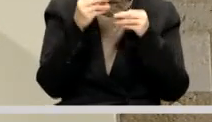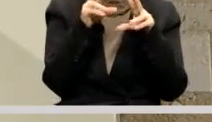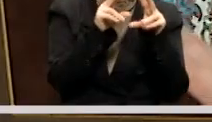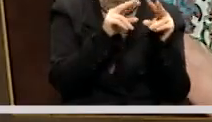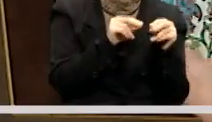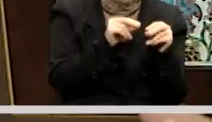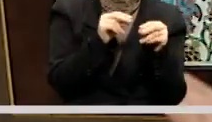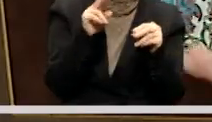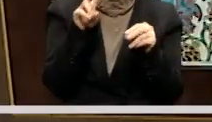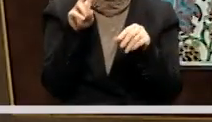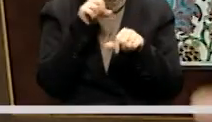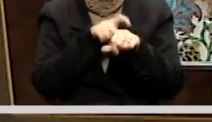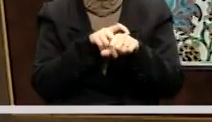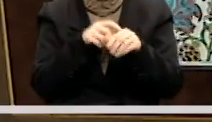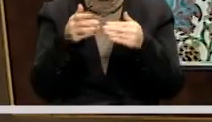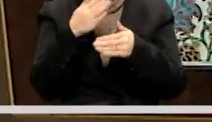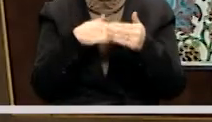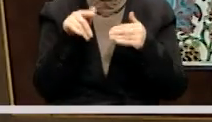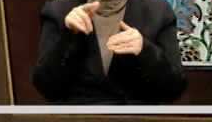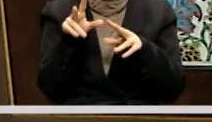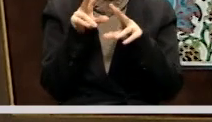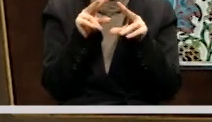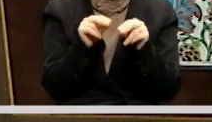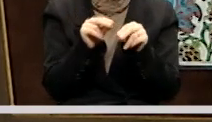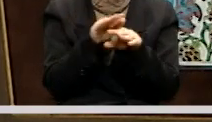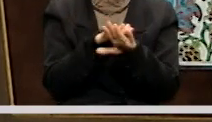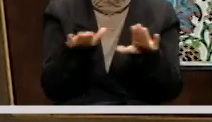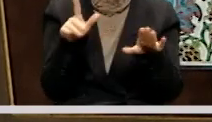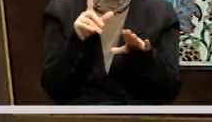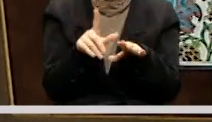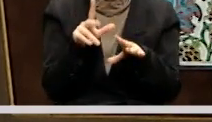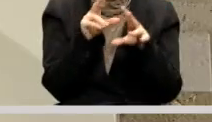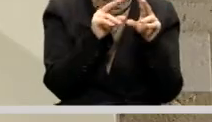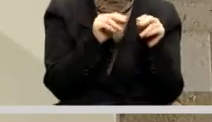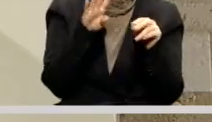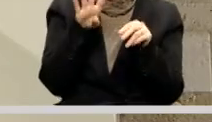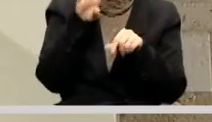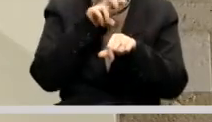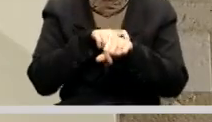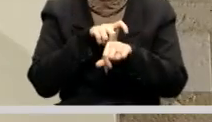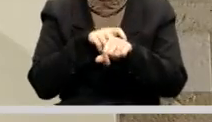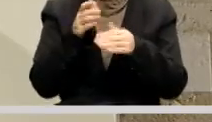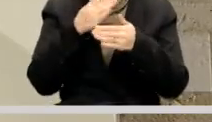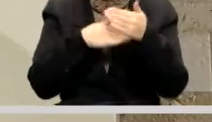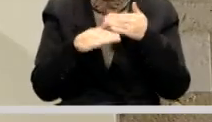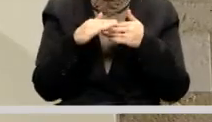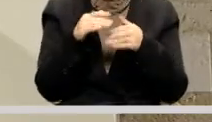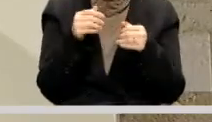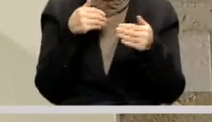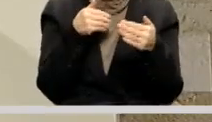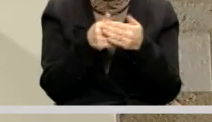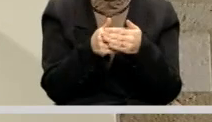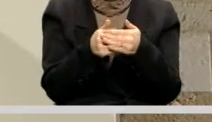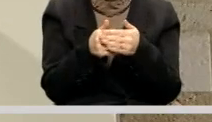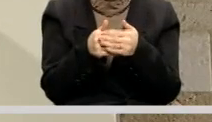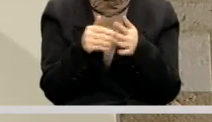işlemini tamamen kesmek gerekiyor. Uykudan böyle ortalama 4 saat öncesine kadar da ara öğün atıştırmalıklarınızı yapabilirsiniz.